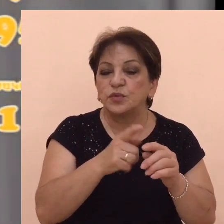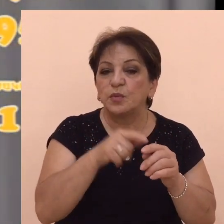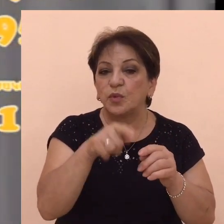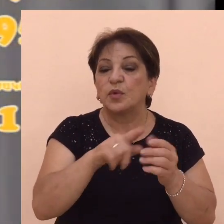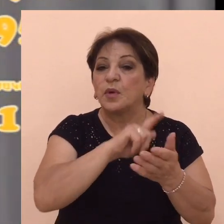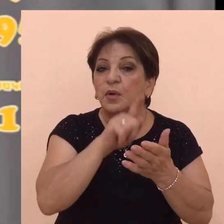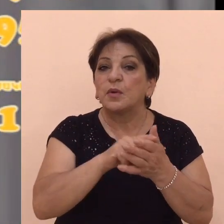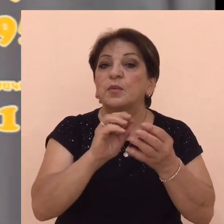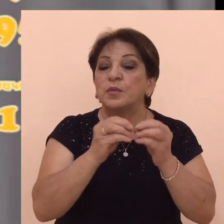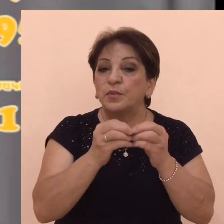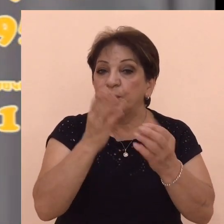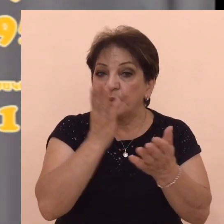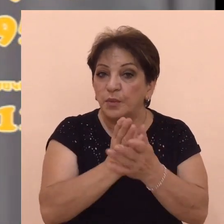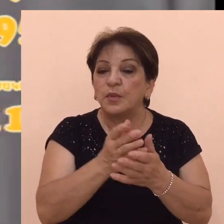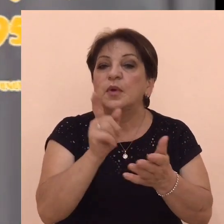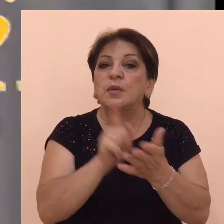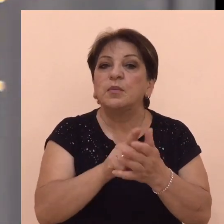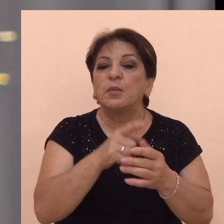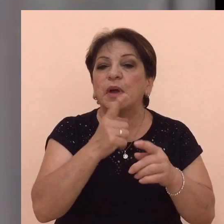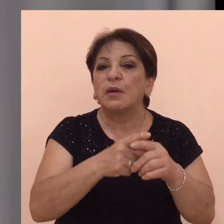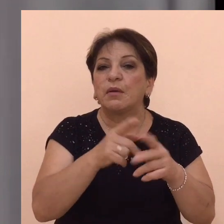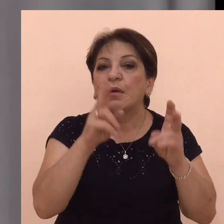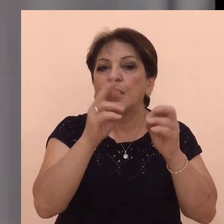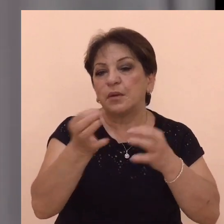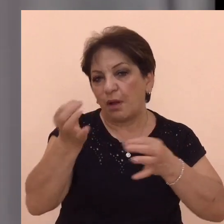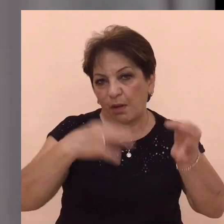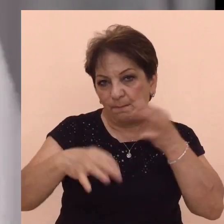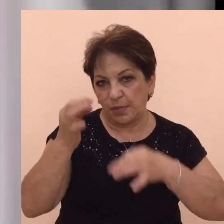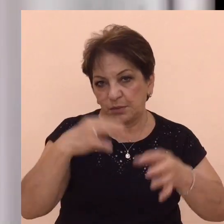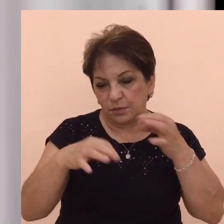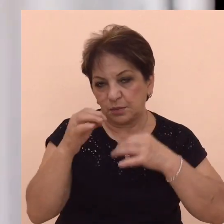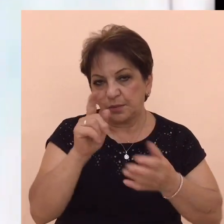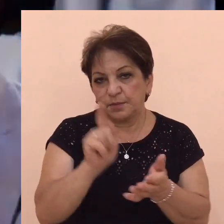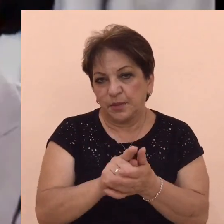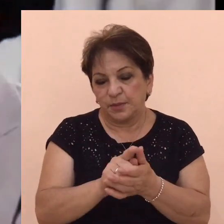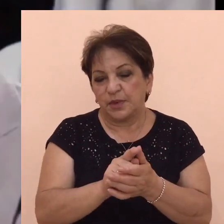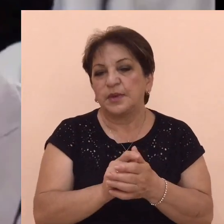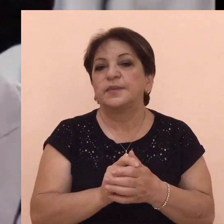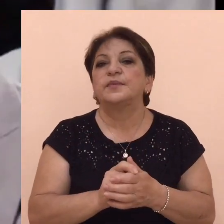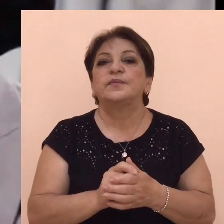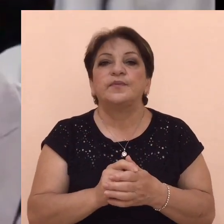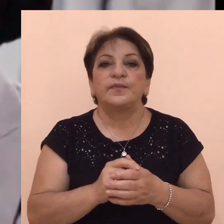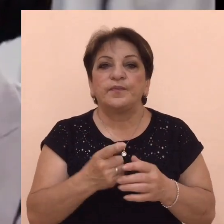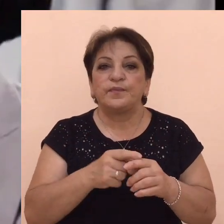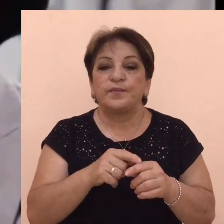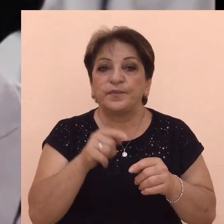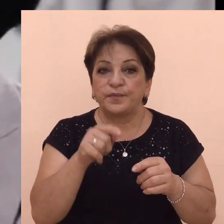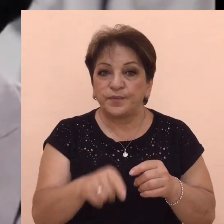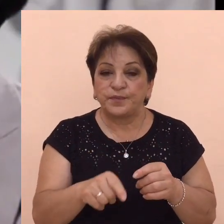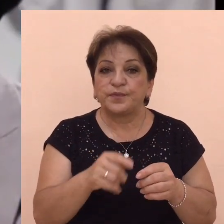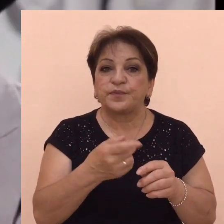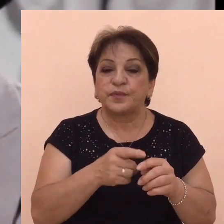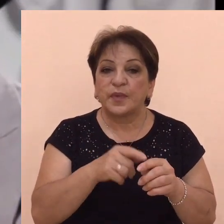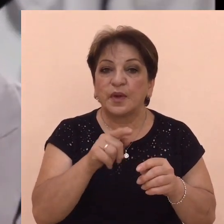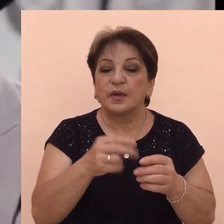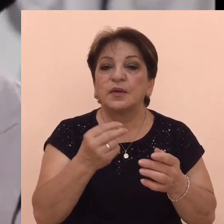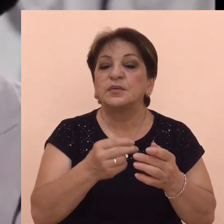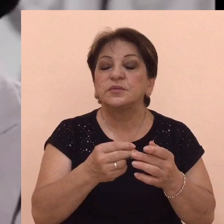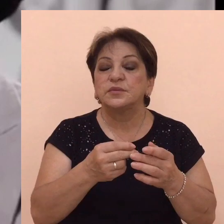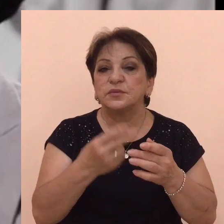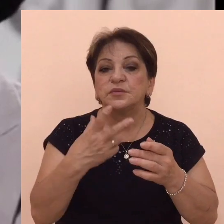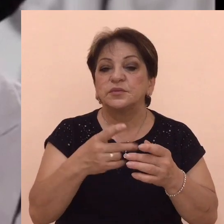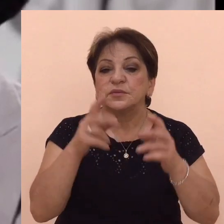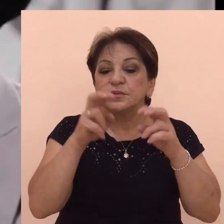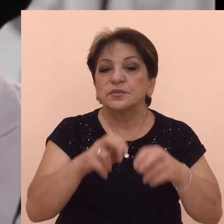բժշկի ցուցմամբ նշանակվում է նաև երկաթ պարունակող դեղամիջոցներ։ Այս սկրինինգի կարևորությունը կայանում է նրանում,